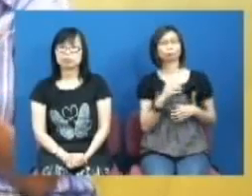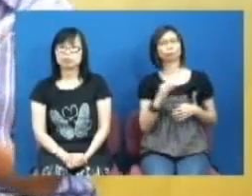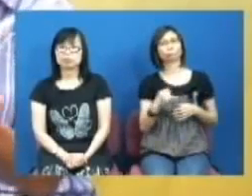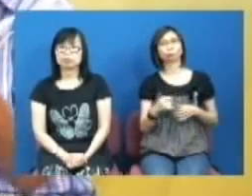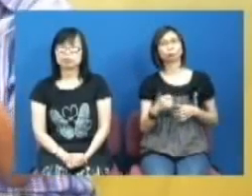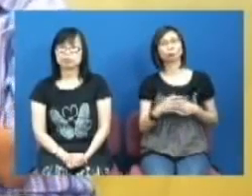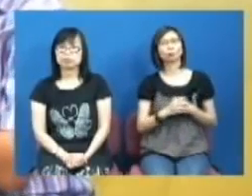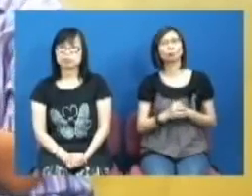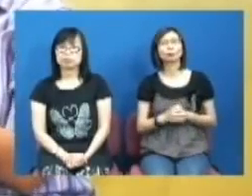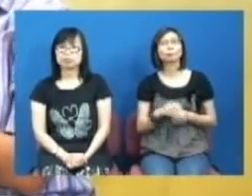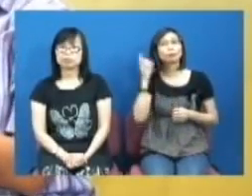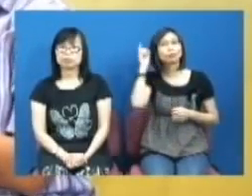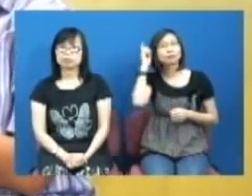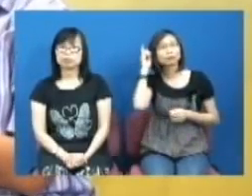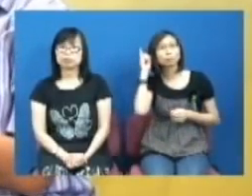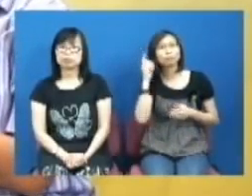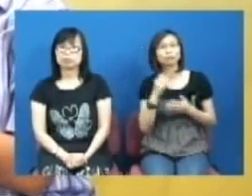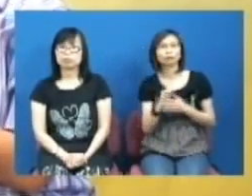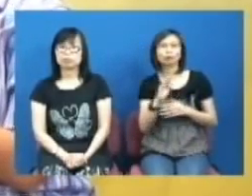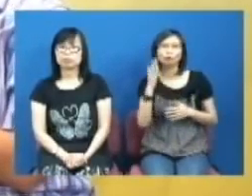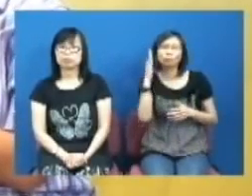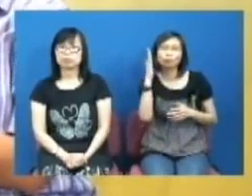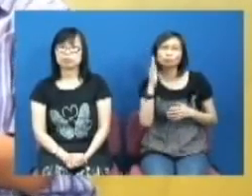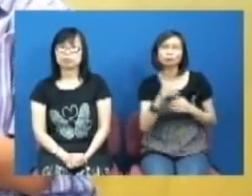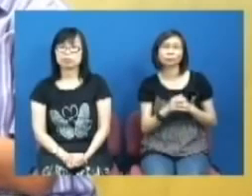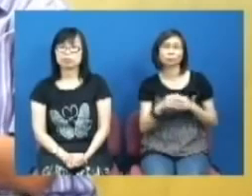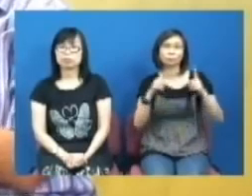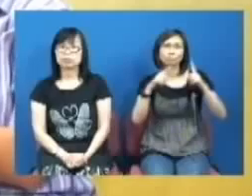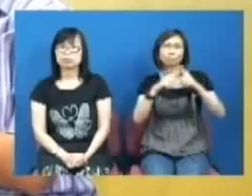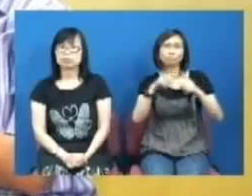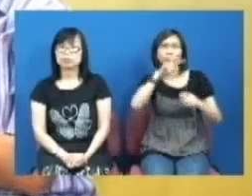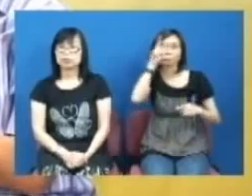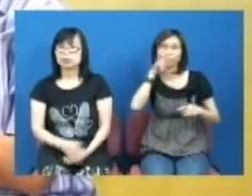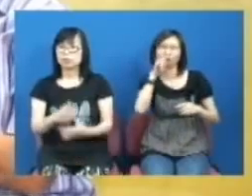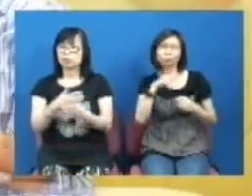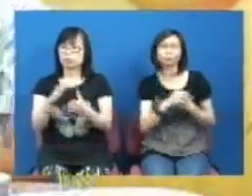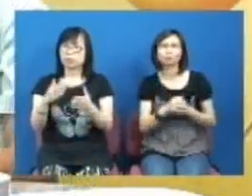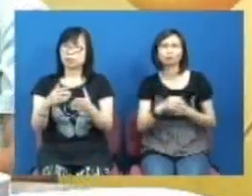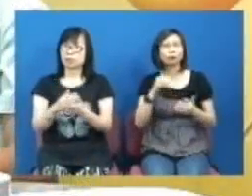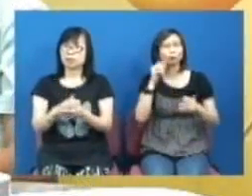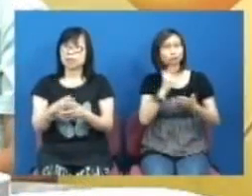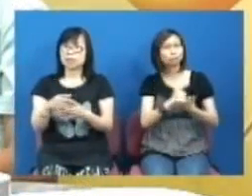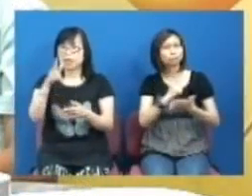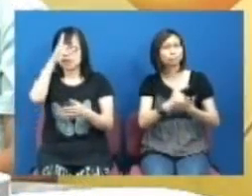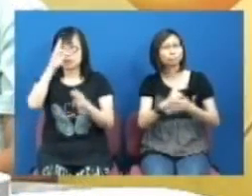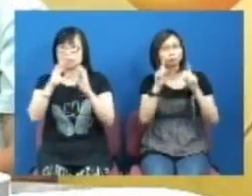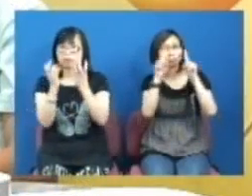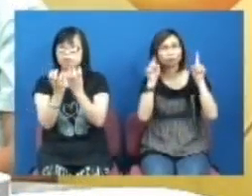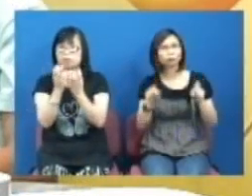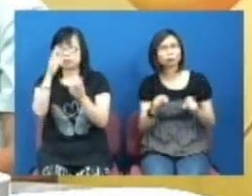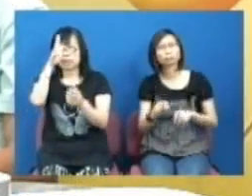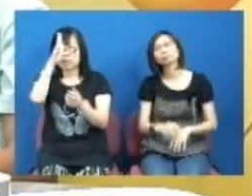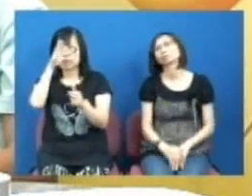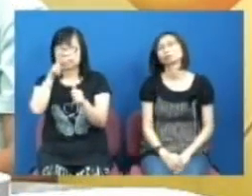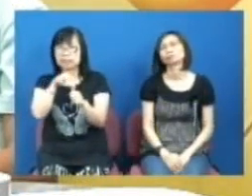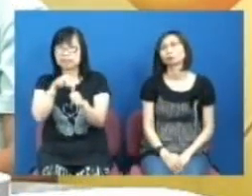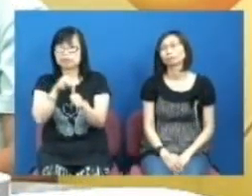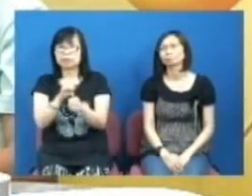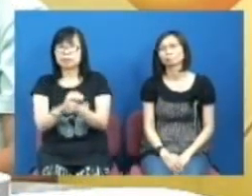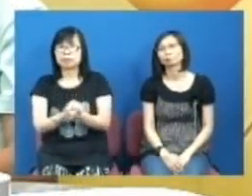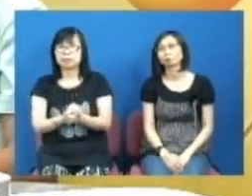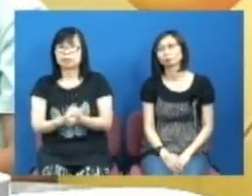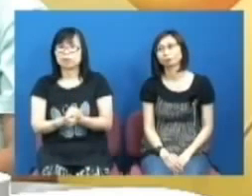意見能夠反映翻響嗰個即係民意調查度，都係一個好重要的問題。 咁所以其實而家政黨政治就係殘影，